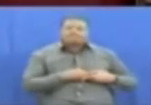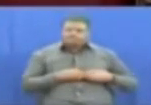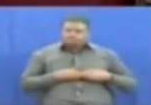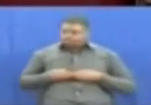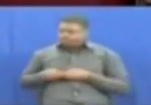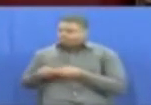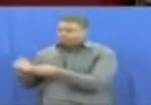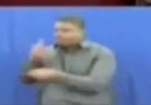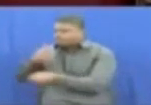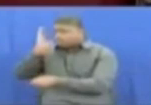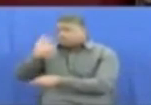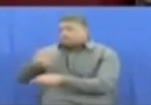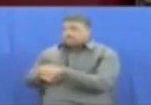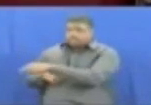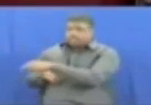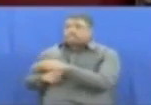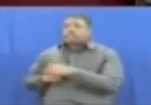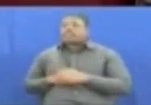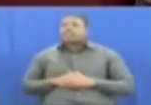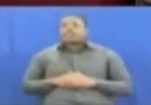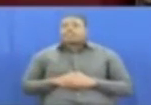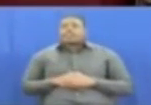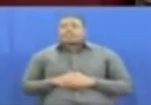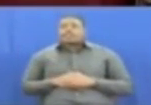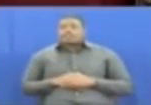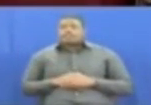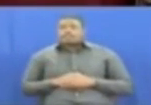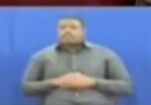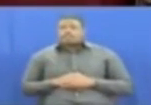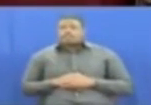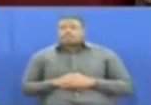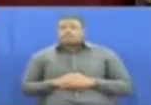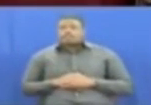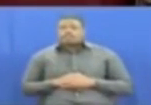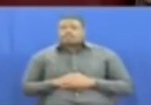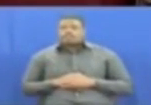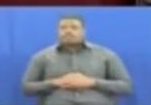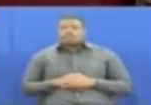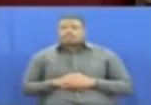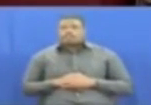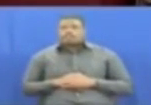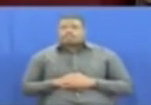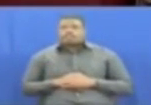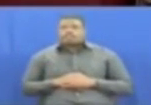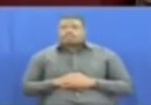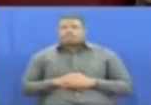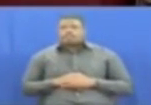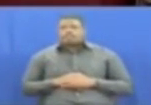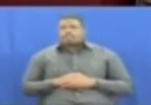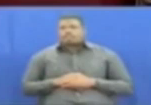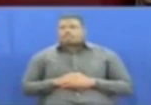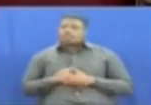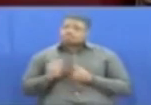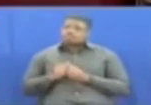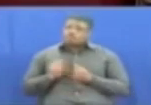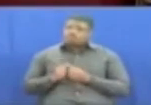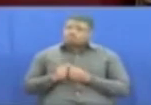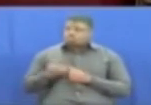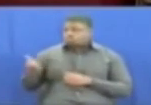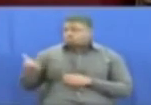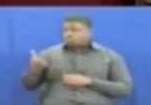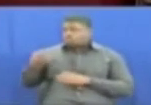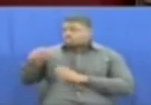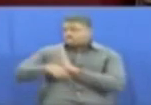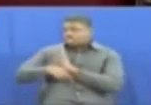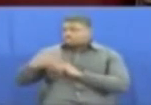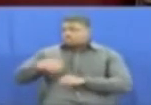na mheshimiwa Jenista ambaye ndio waziri wa nchi ofisi ya waziri mkuu, nadhani masuala ya maafa yako chini yake.